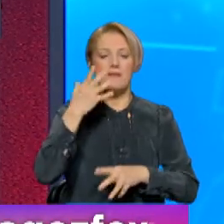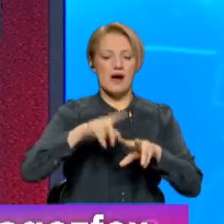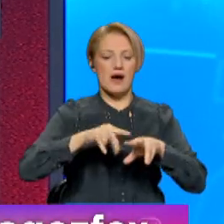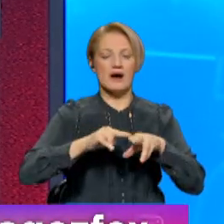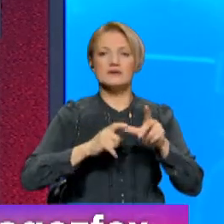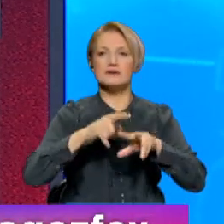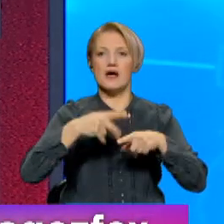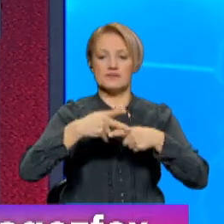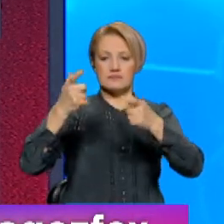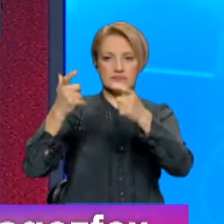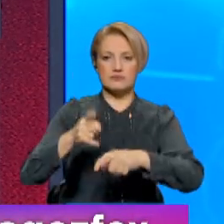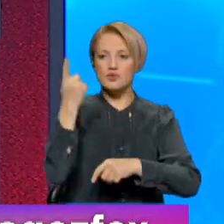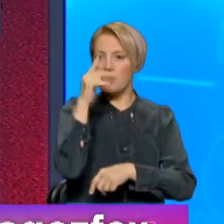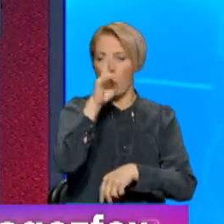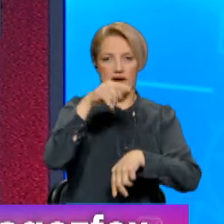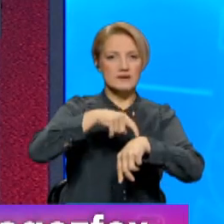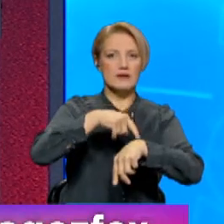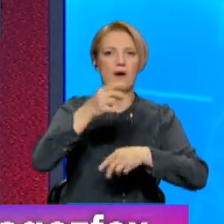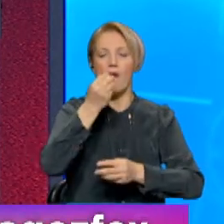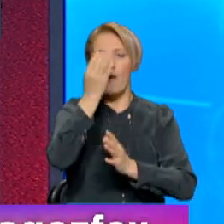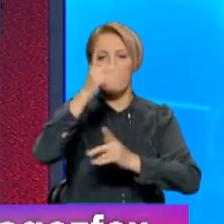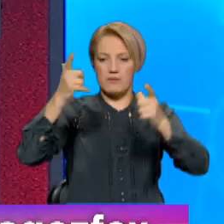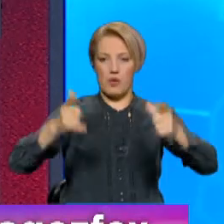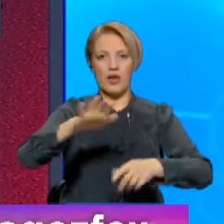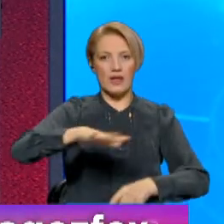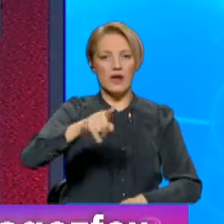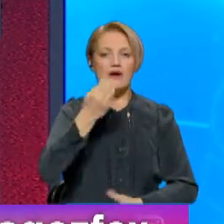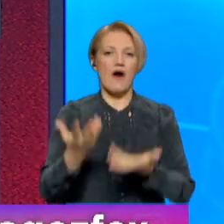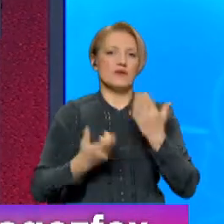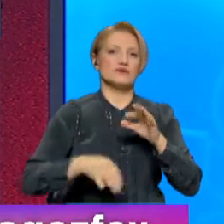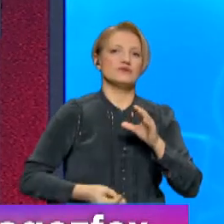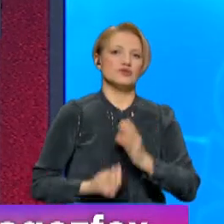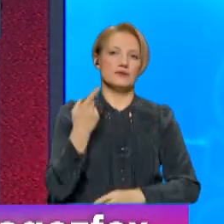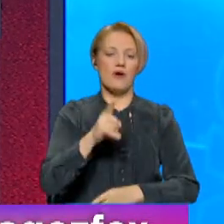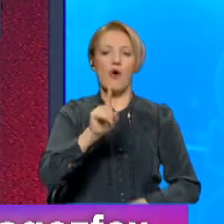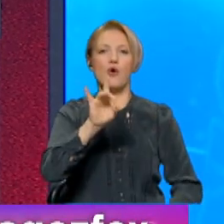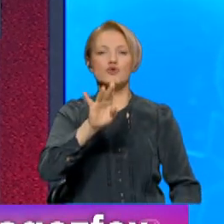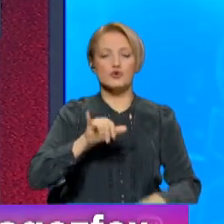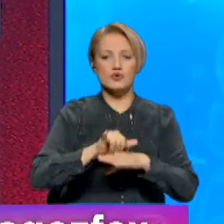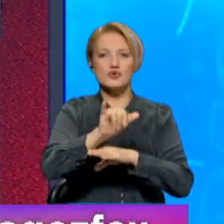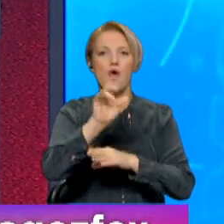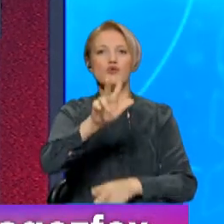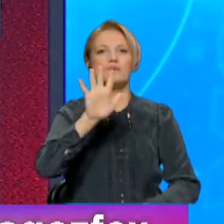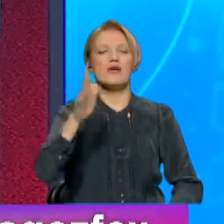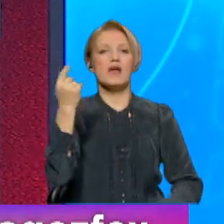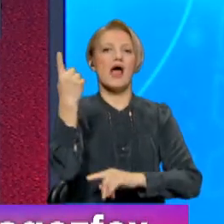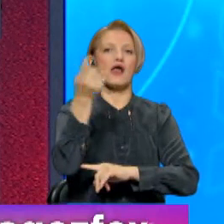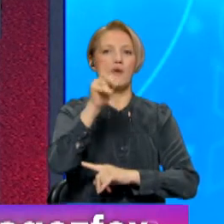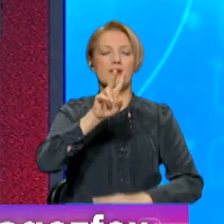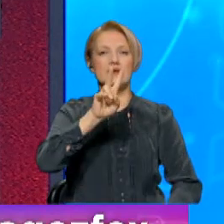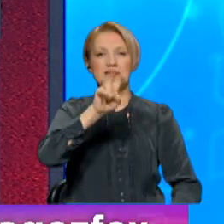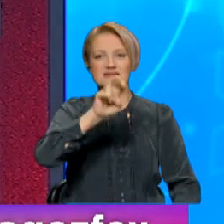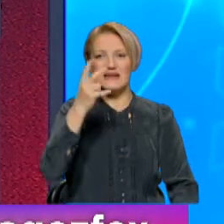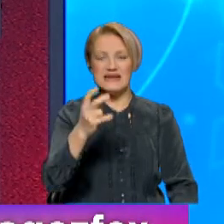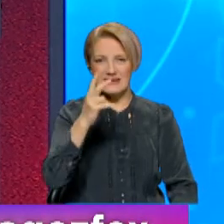Aksaz mevkiinde dün öğle saatlerinde ormanlık alanda yangın çıktı. Yangına 14 uçak, 35 helikopter, 82 arazöz,